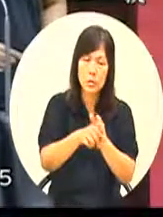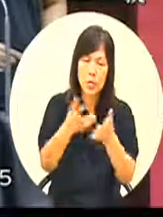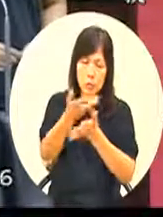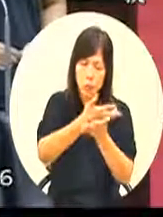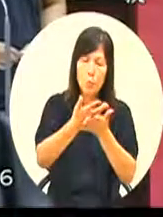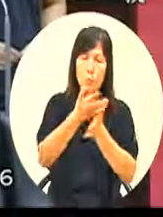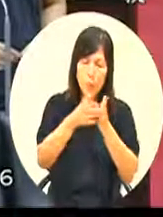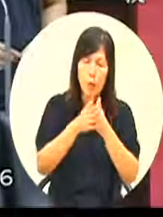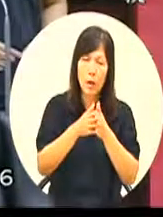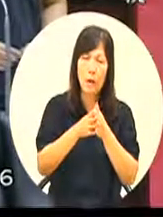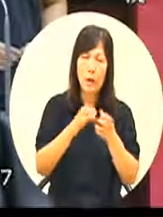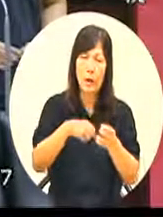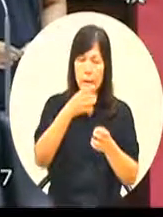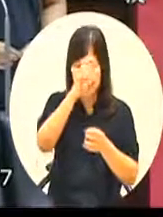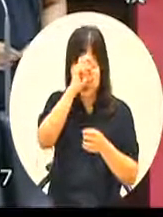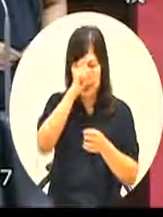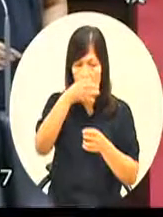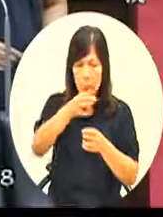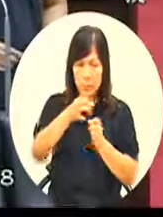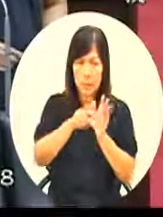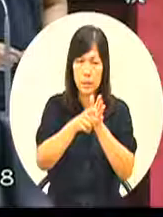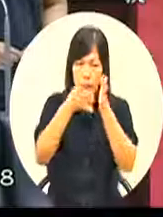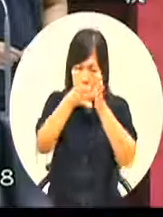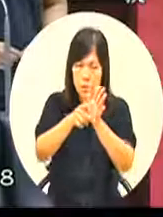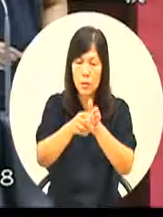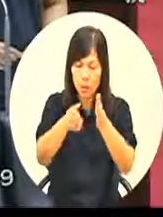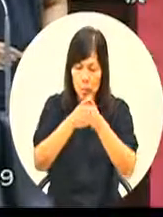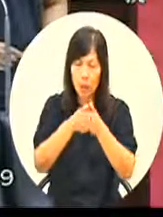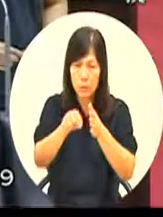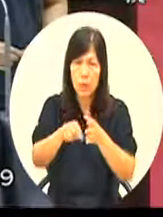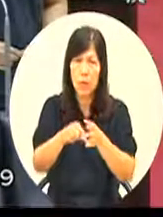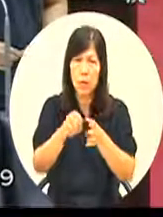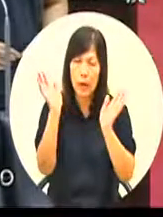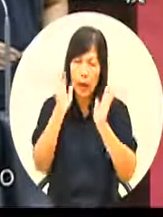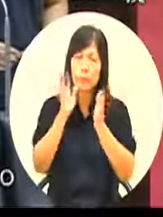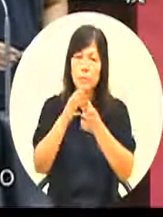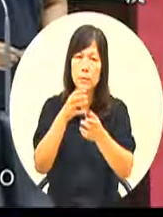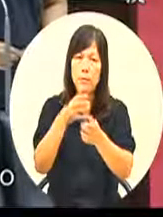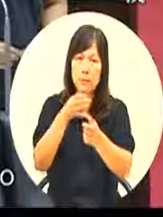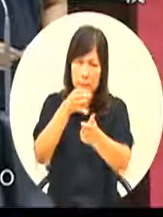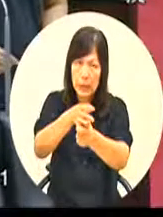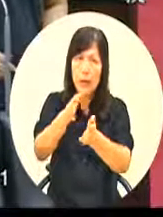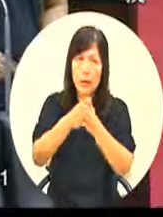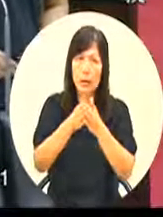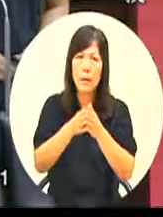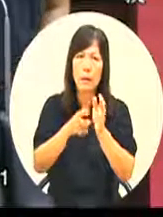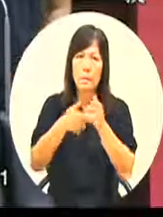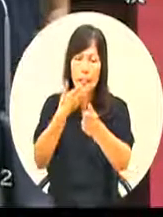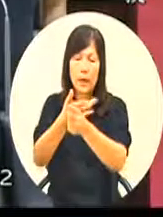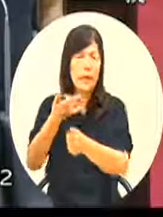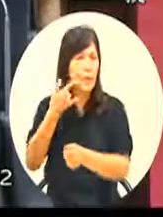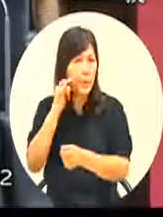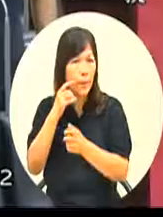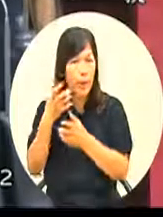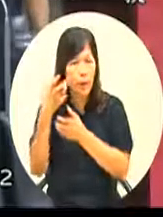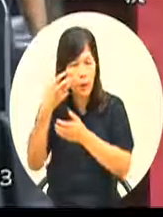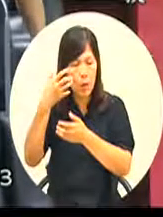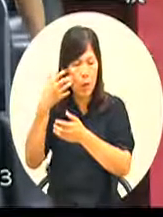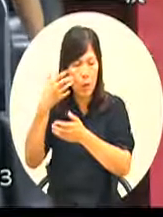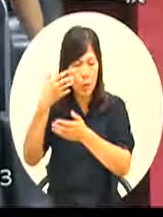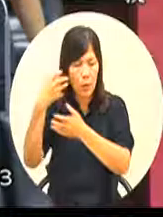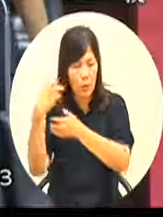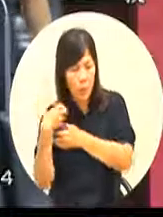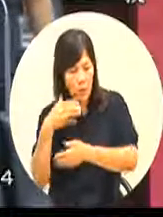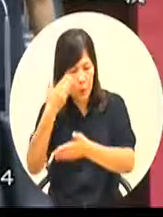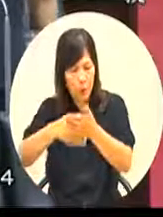我们希望可以把钱真的用在需要的小朋友身上，然后让家长这个负担可以减